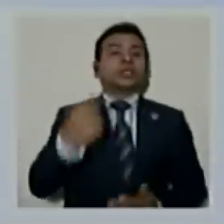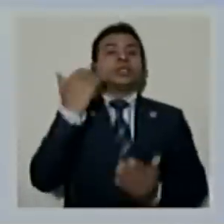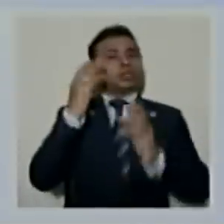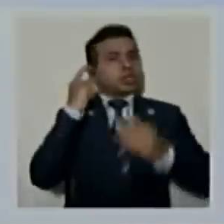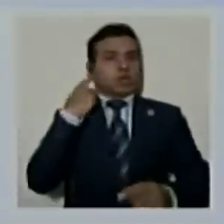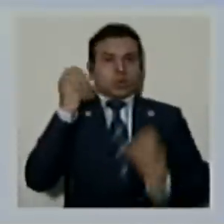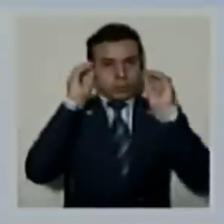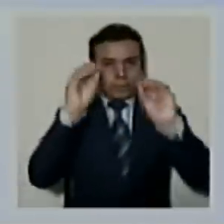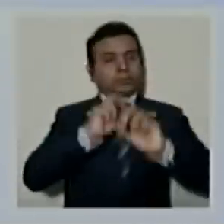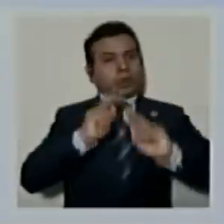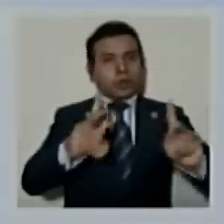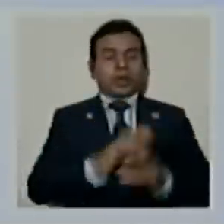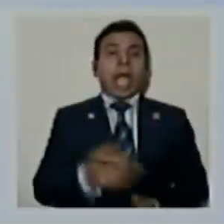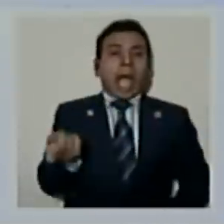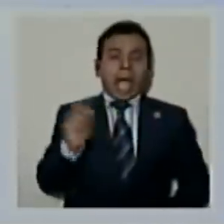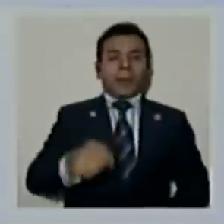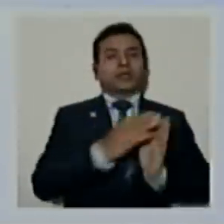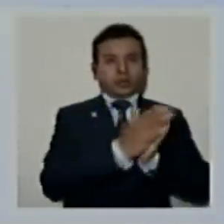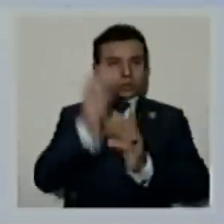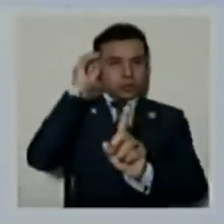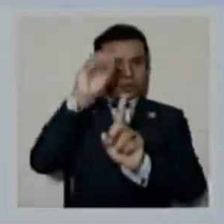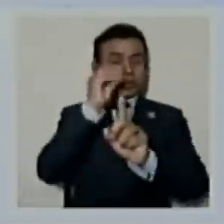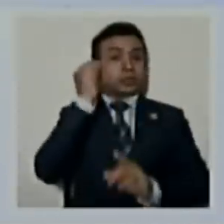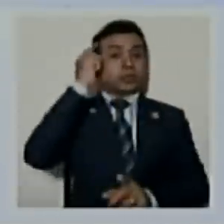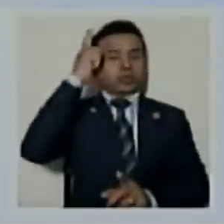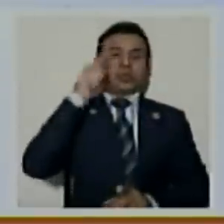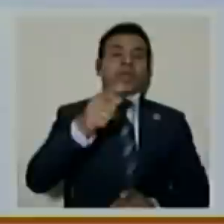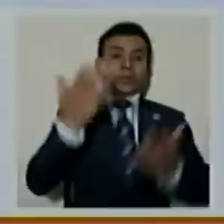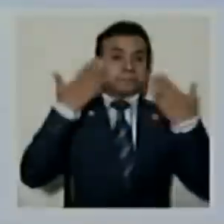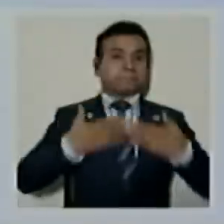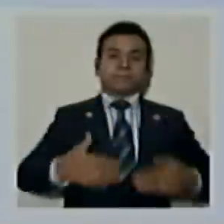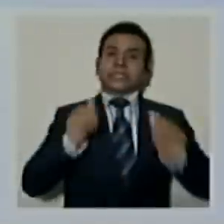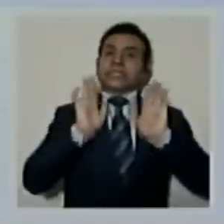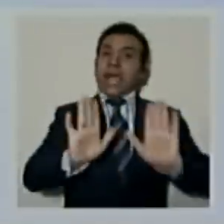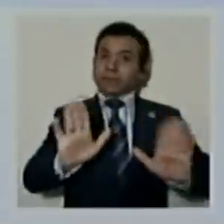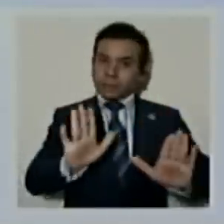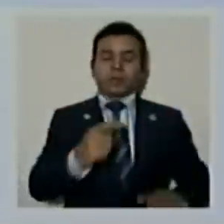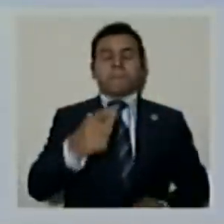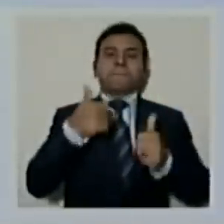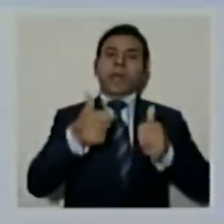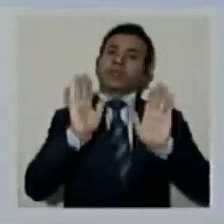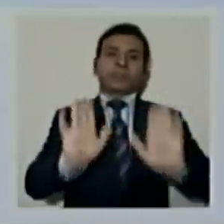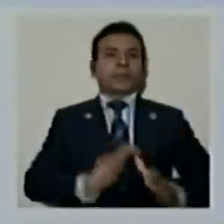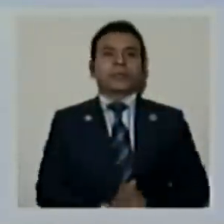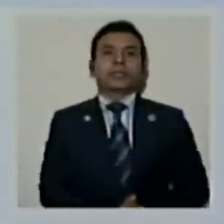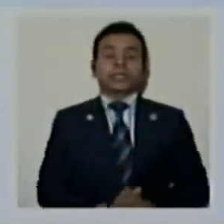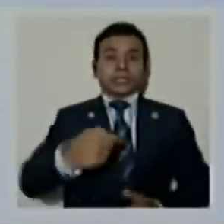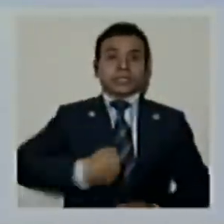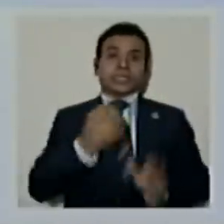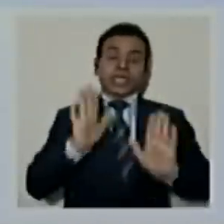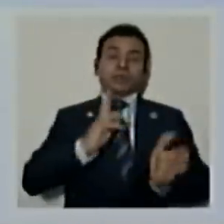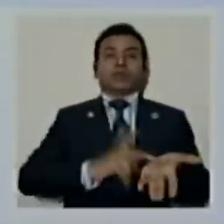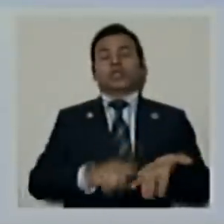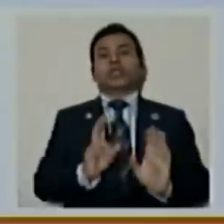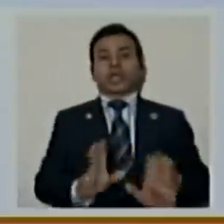2,65,862 জন। এই ছিল আমাদের হাতে বাংলাদেশ এবং দক্ষিণ এশিয়া ও বিশ্ব পরিস্থিতি। আজকের মতো শেষ করব, তবে যাওয়ার আগে মনে করে দেব আপনার সুস্থতা